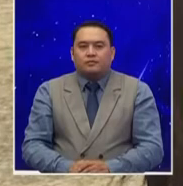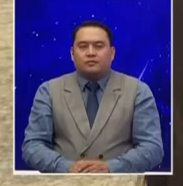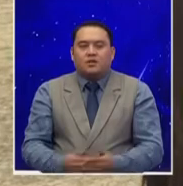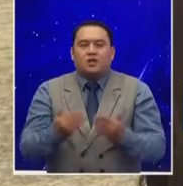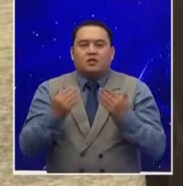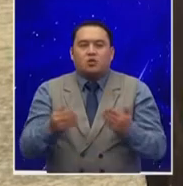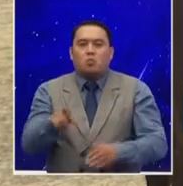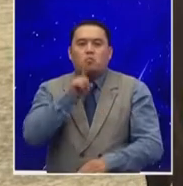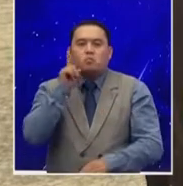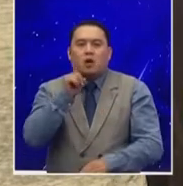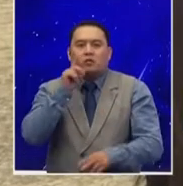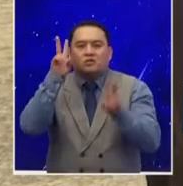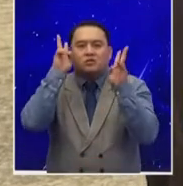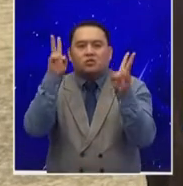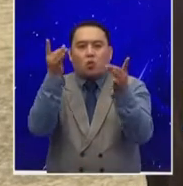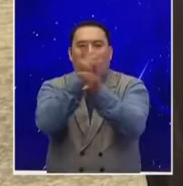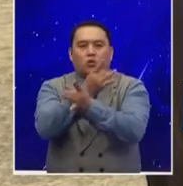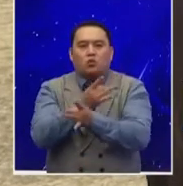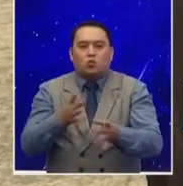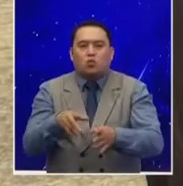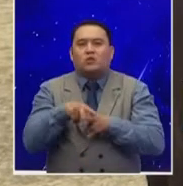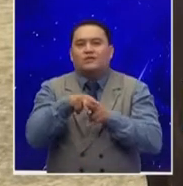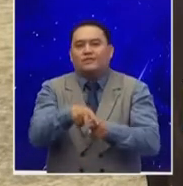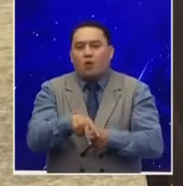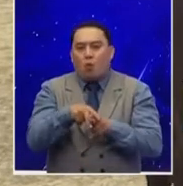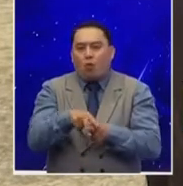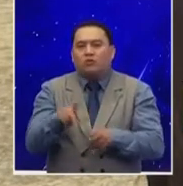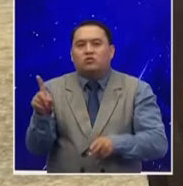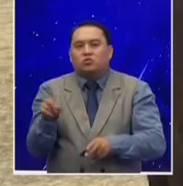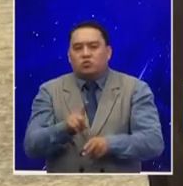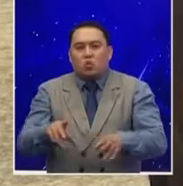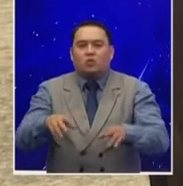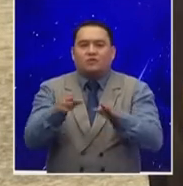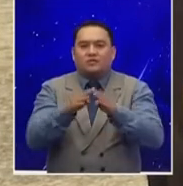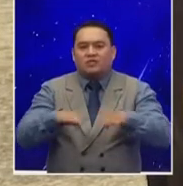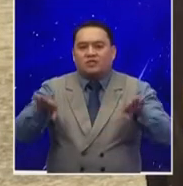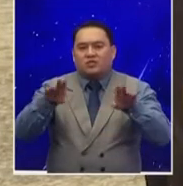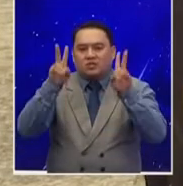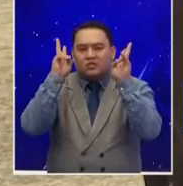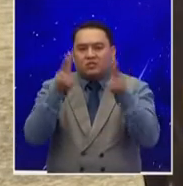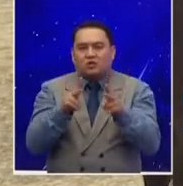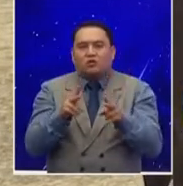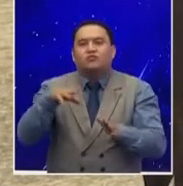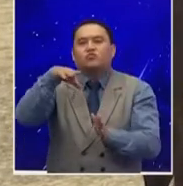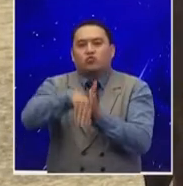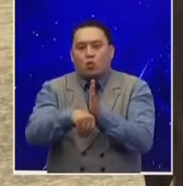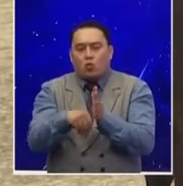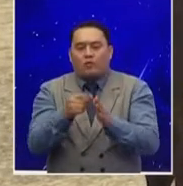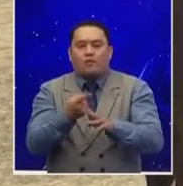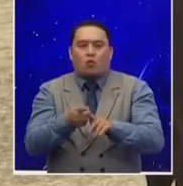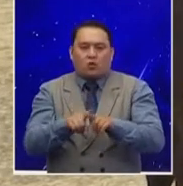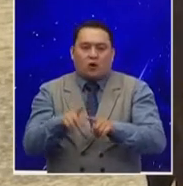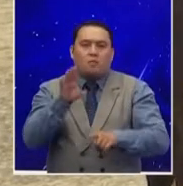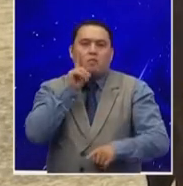Сейчас большинство молодежи не знают культуру верховой езды. Например, они знают, что такое седло, но не имеют понятия, из чего состоит конская упряжка. То